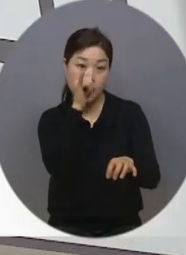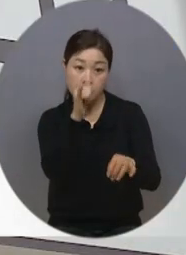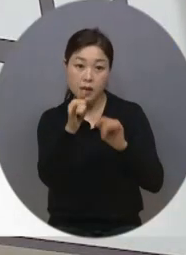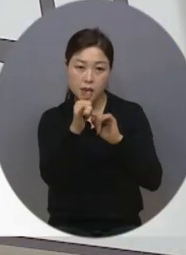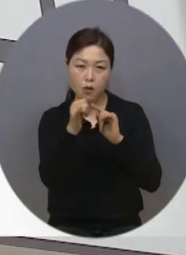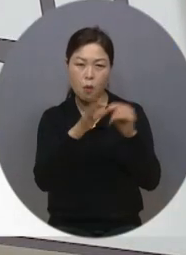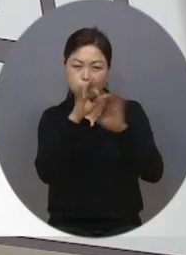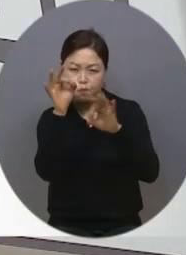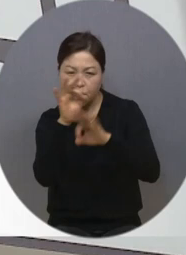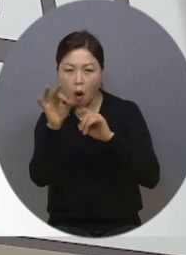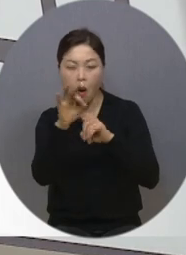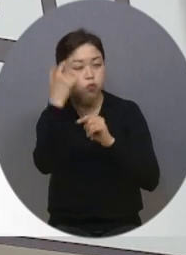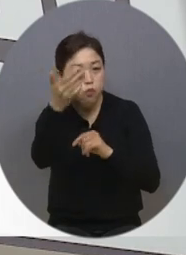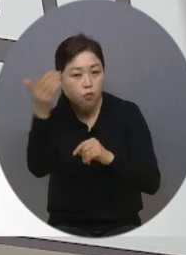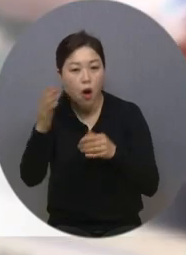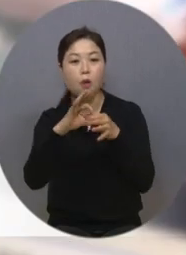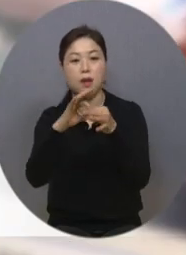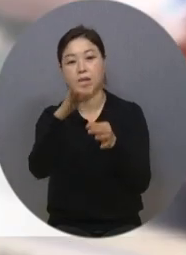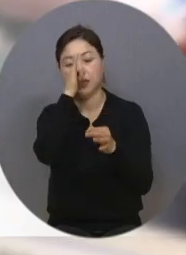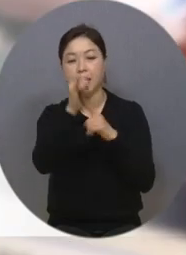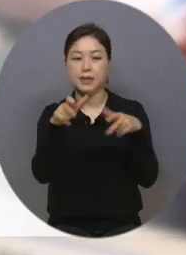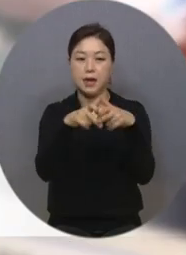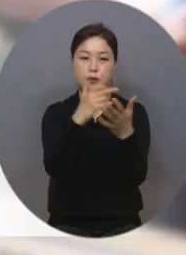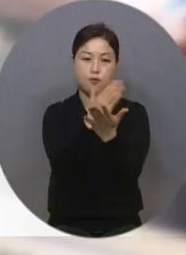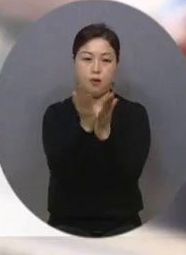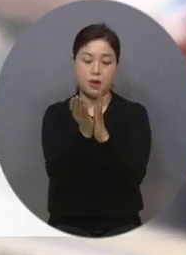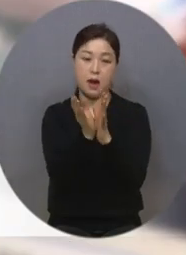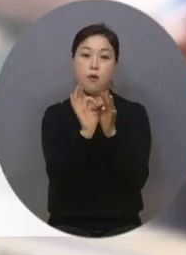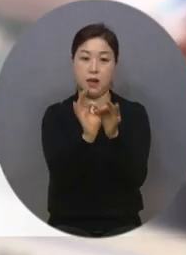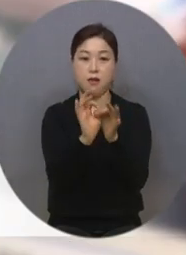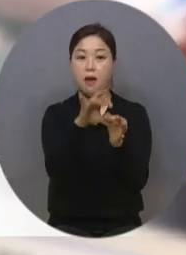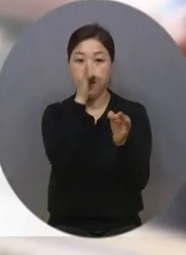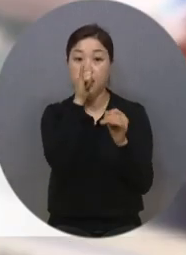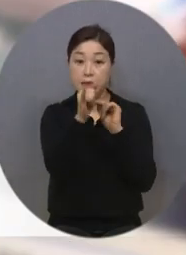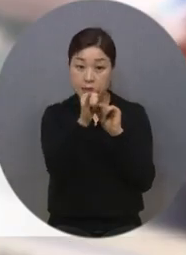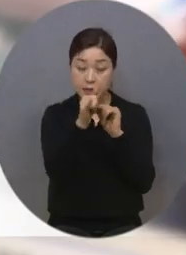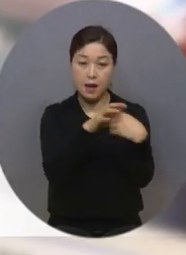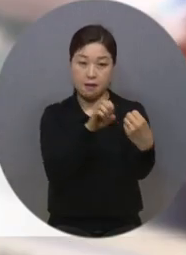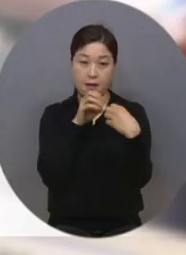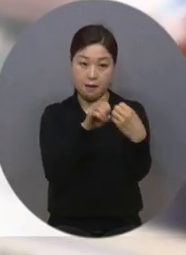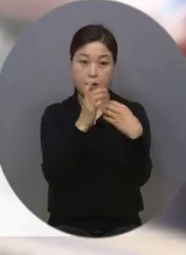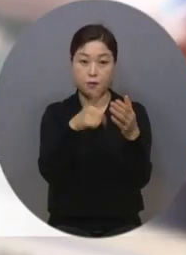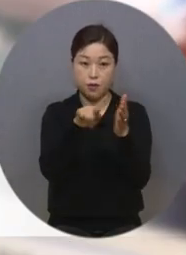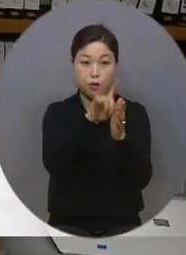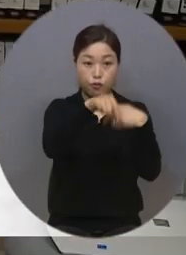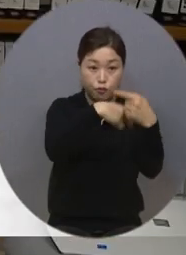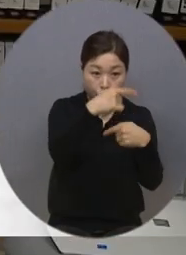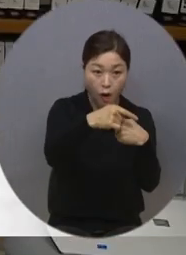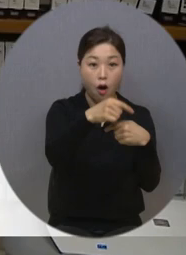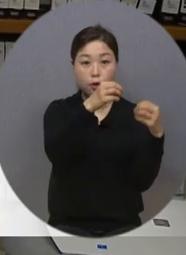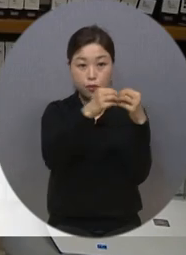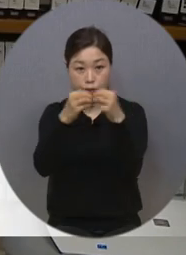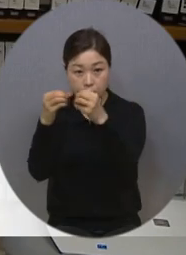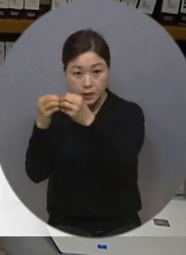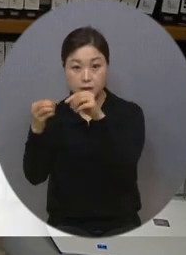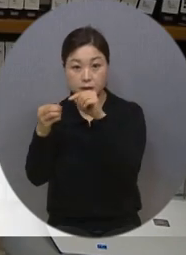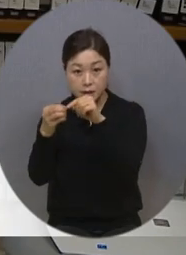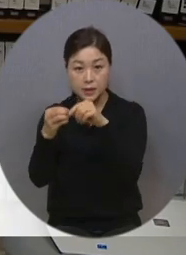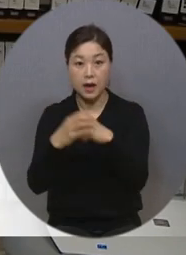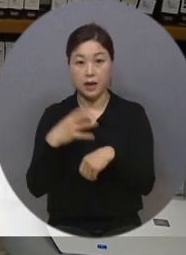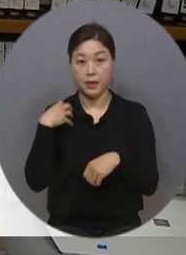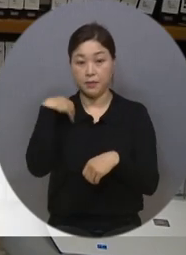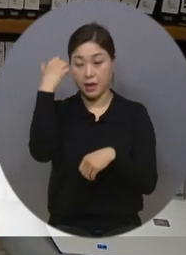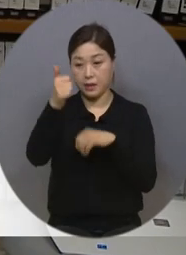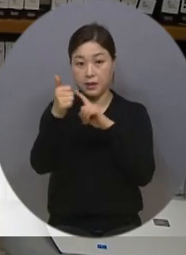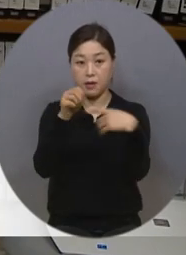또는 문의에 대비해 장애 유형에 따른 의사소통 수단인 수어나 문자, 음성 등으로 담당자와 의사소통할 수